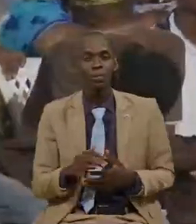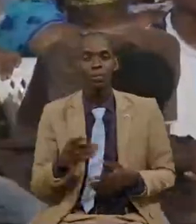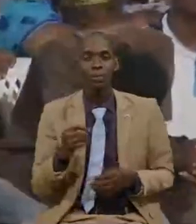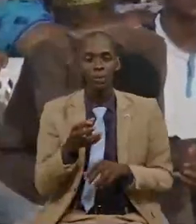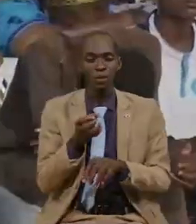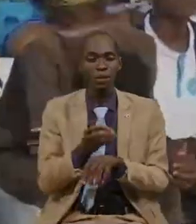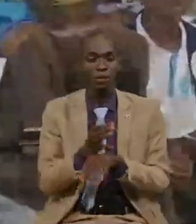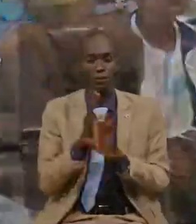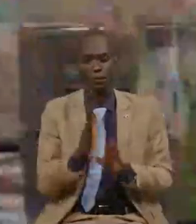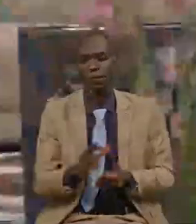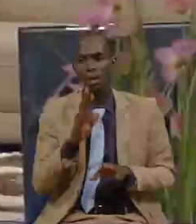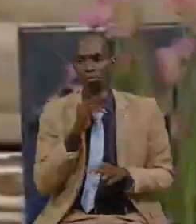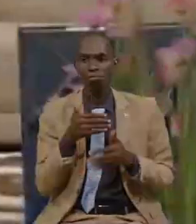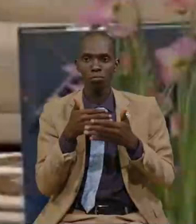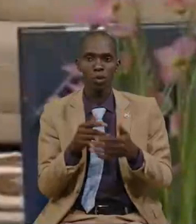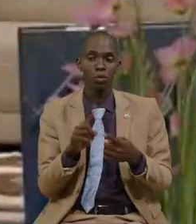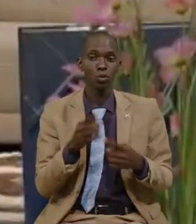Les conseils sont là avec vous.